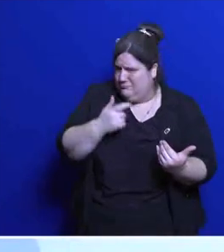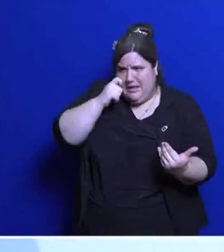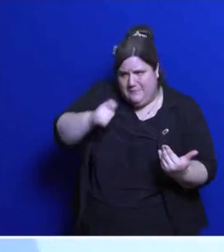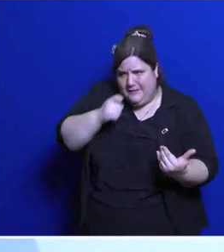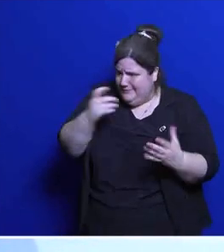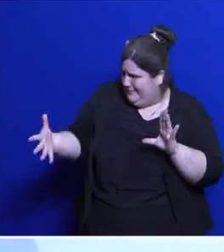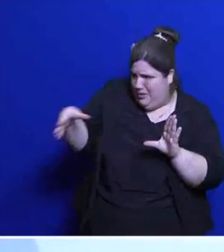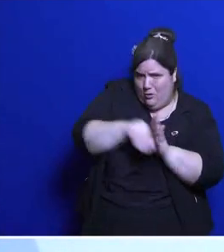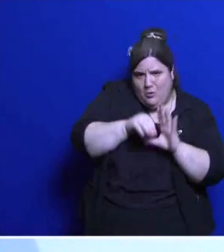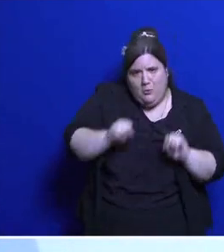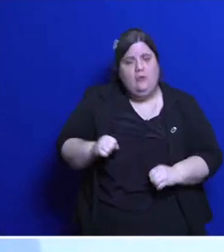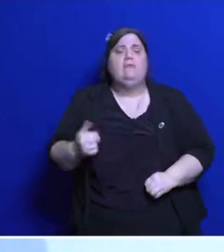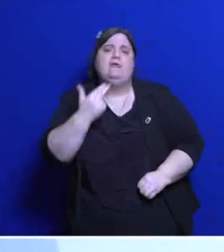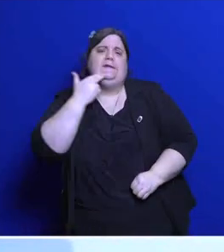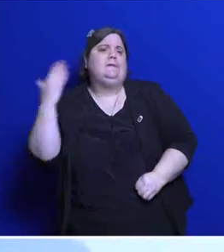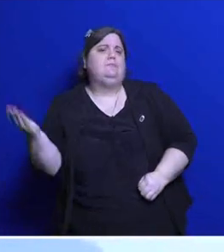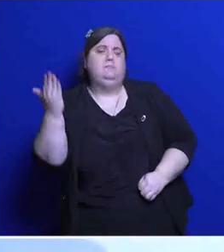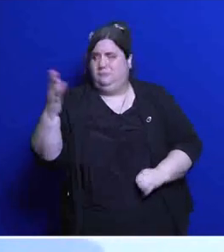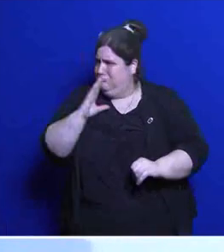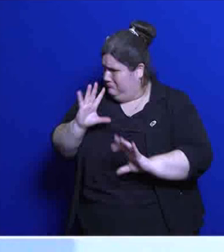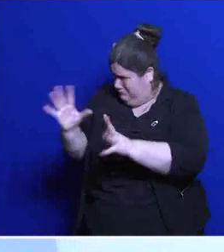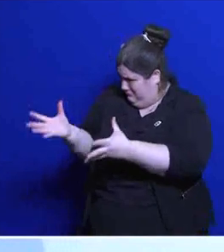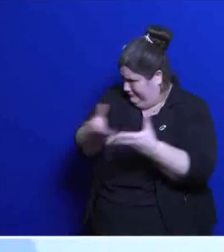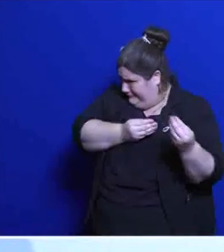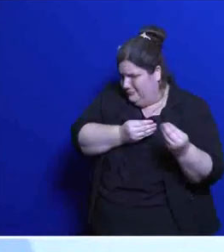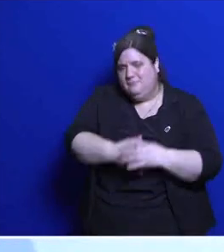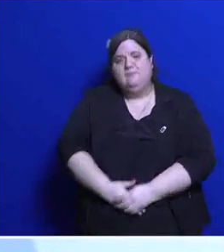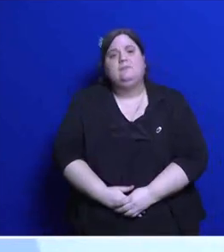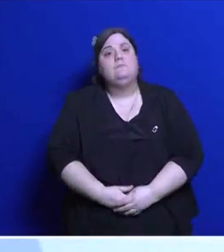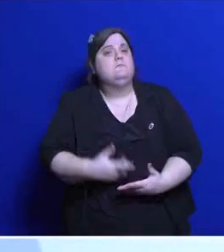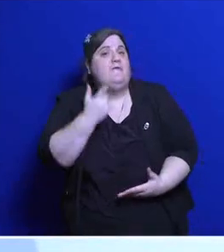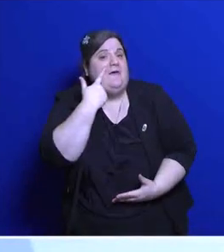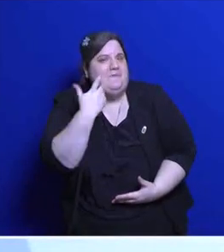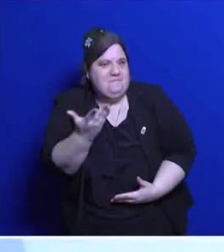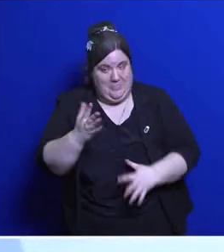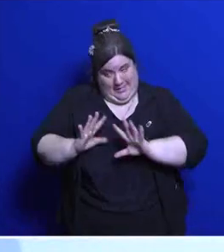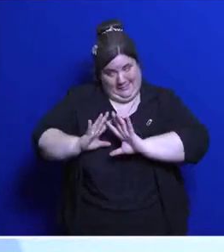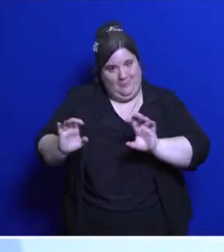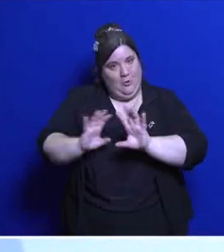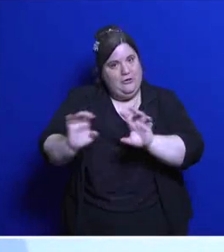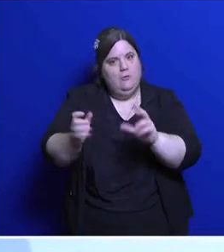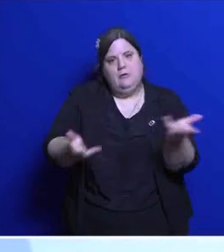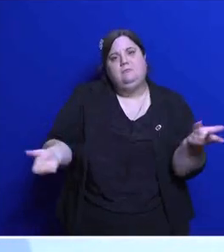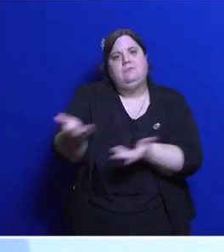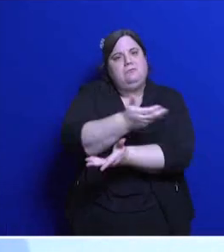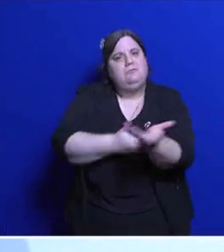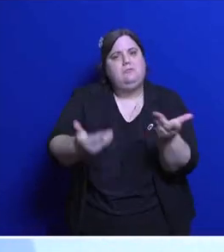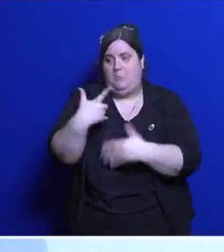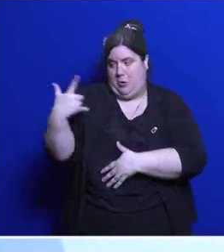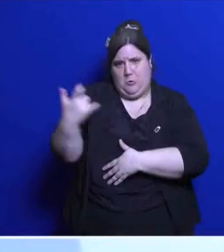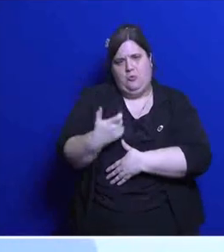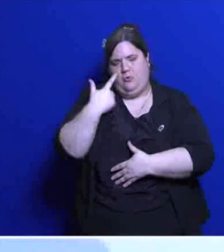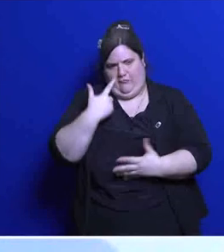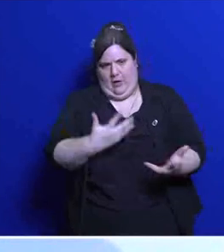excellence y est bienvenue. Et vous aurez l'occasion de le mesurer lors des tables rondes et des rendez-vous qui vont rythmer cet événement pendant